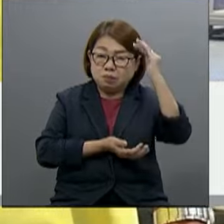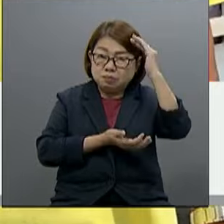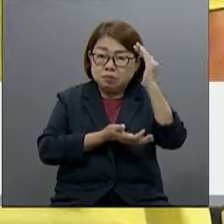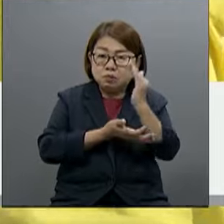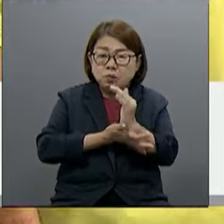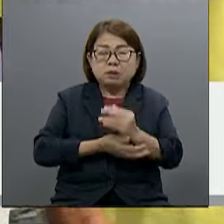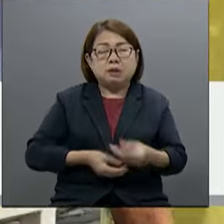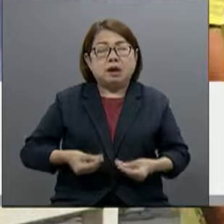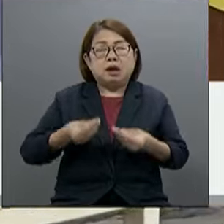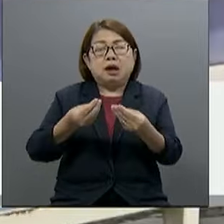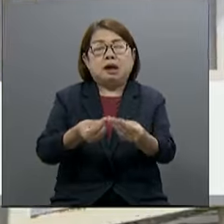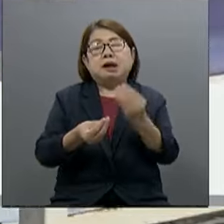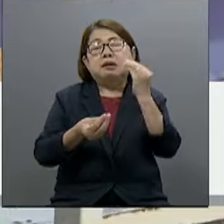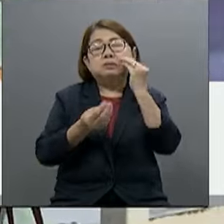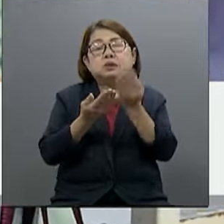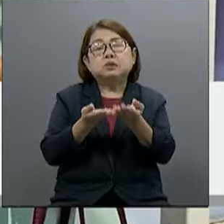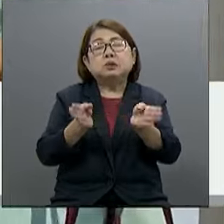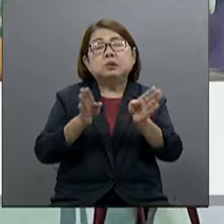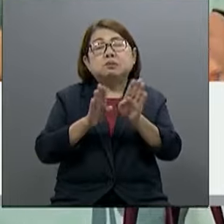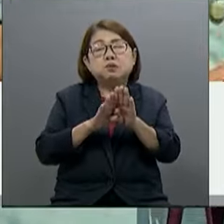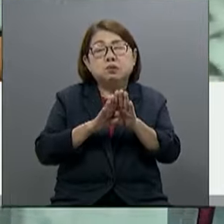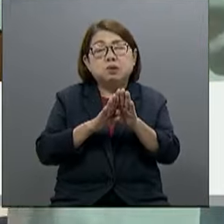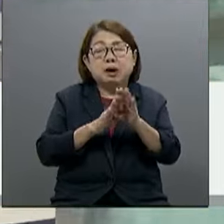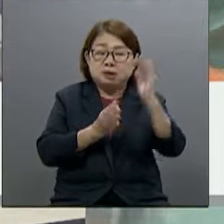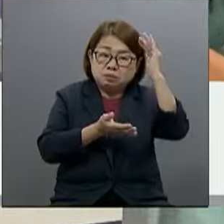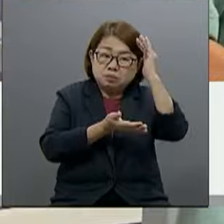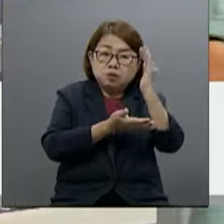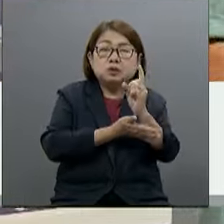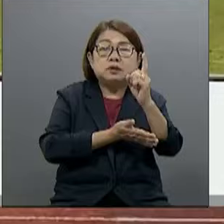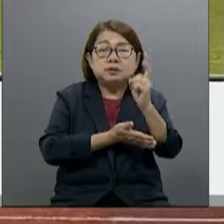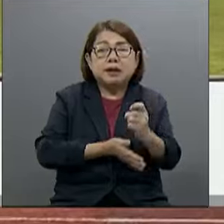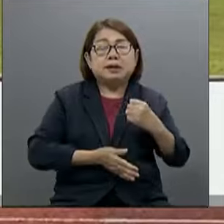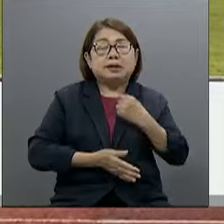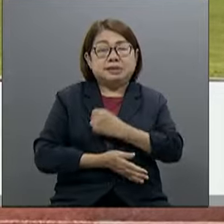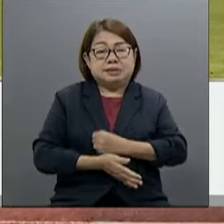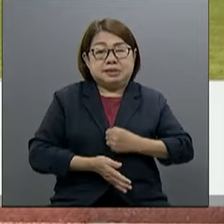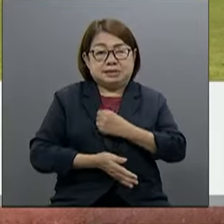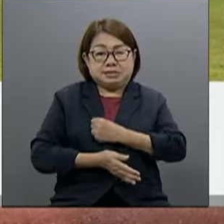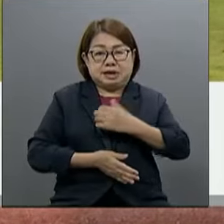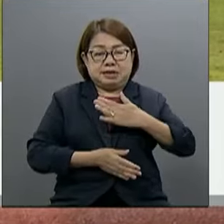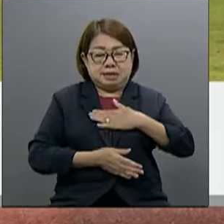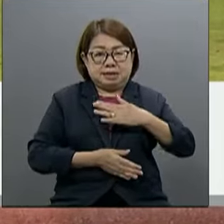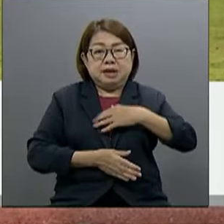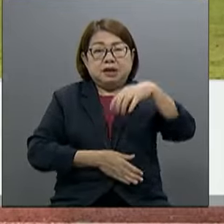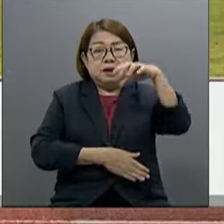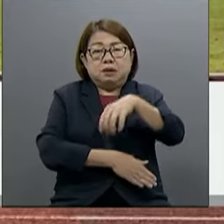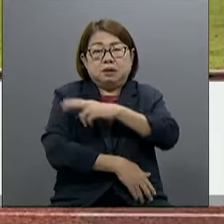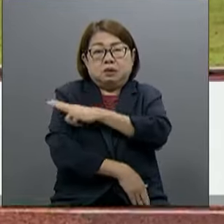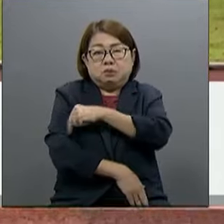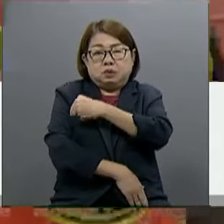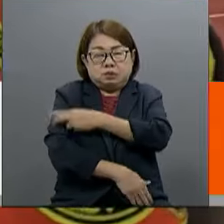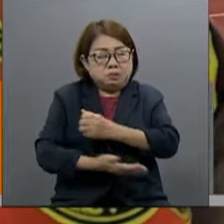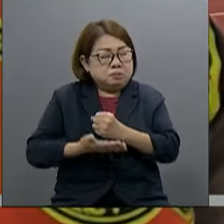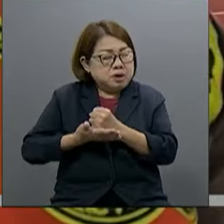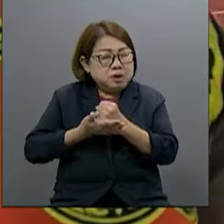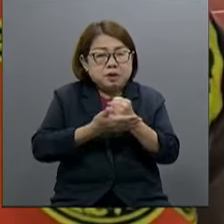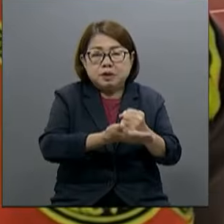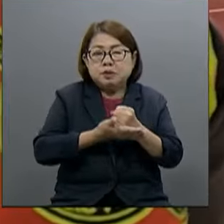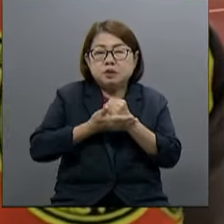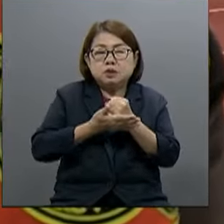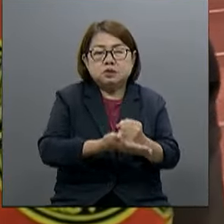ความเสียใจต่อครอบครัวของดาบตำรวจปิยะนันท์โดยโรงพยาบาลตำรวจพร้อมอำนวยความสะดวกให้แก่ครอบครัวของผู้เสียชีวิตในทุกด้